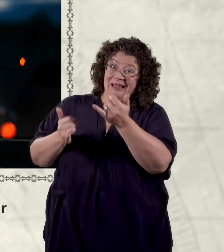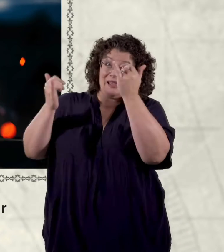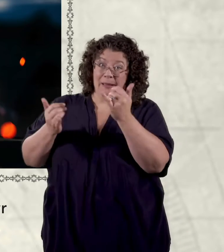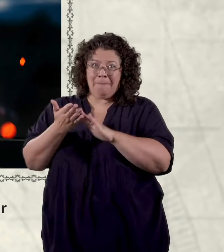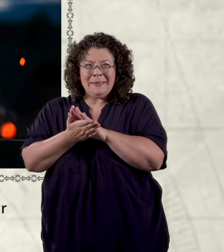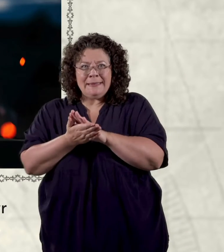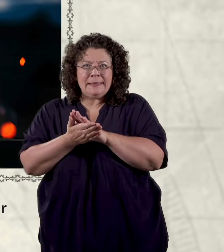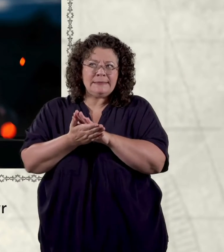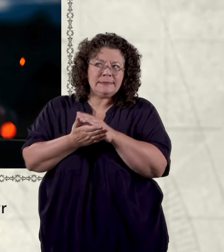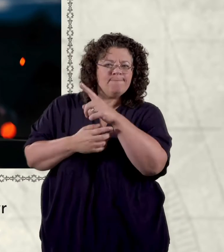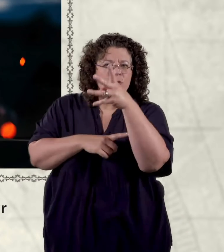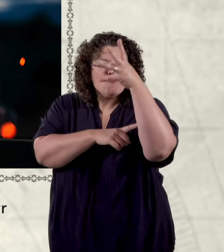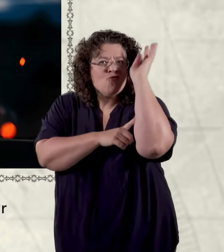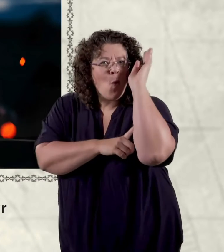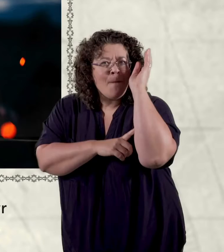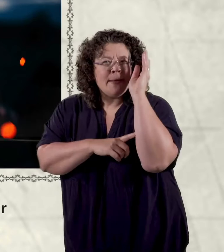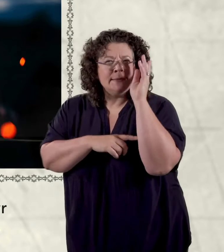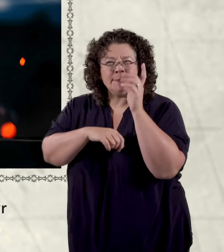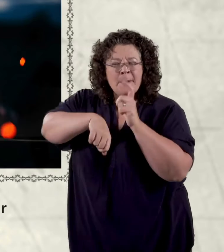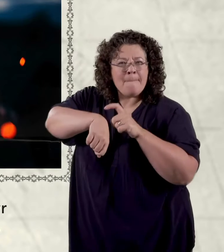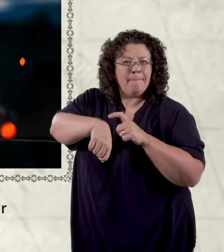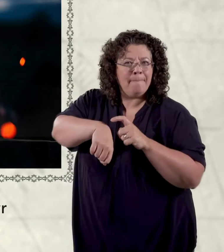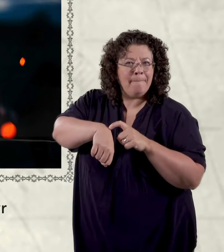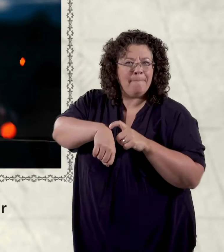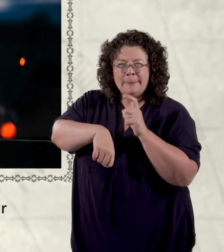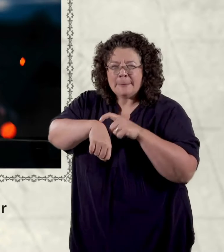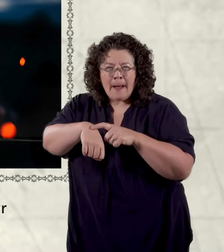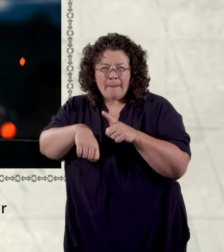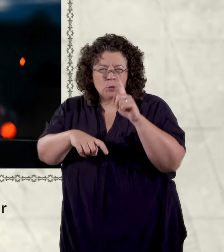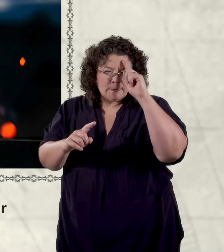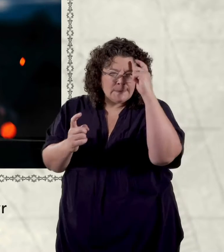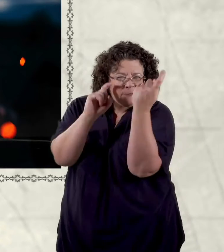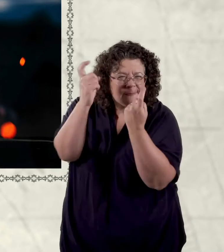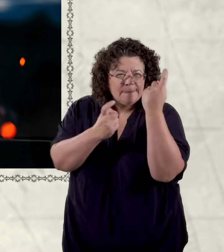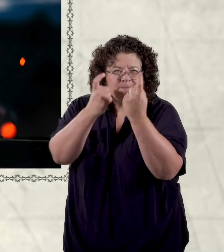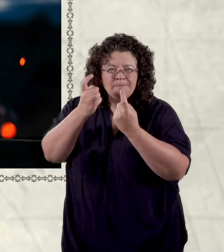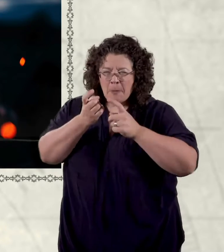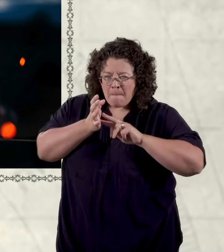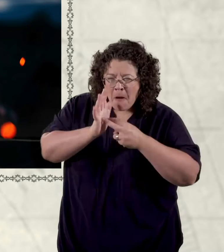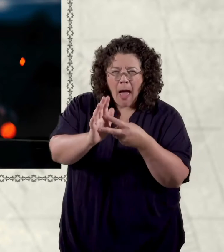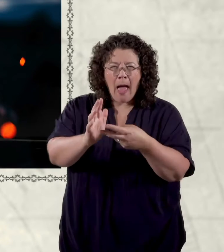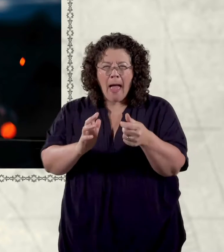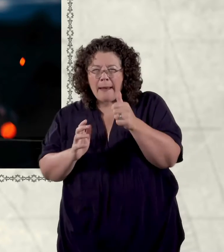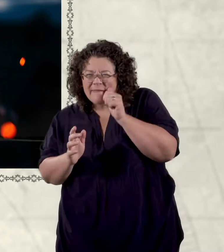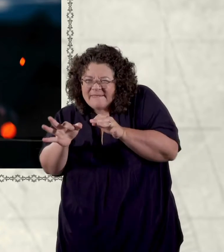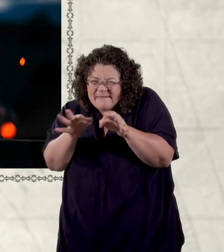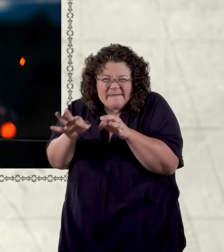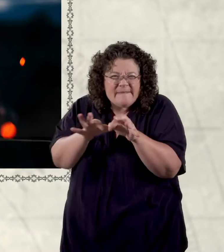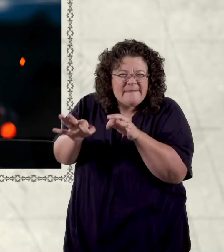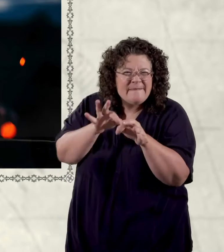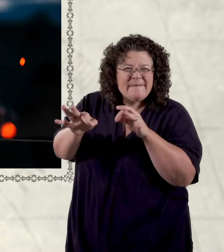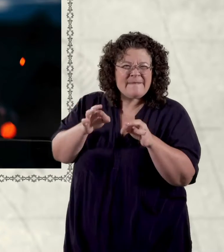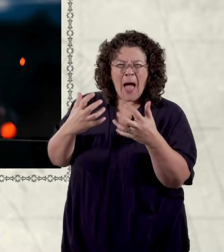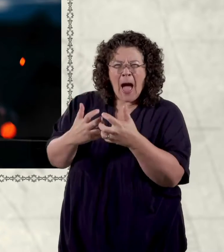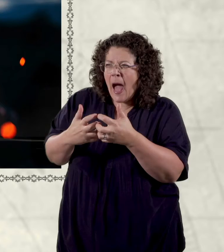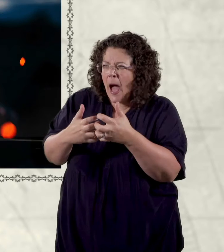gweld, roddodd yr wythnos na amser i'r Rhufeiniaid. Amser iddyn nhw gynllwynio